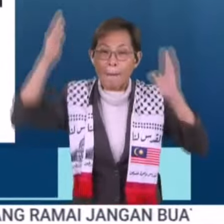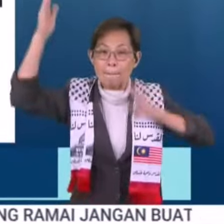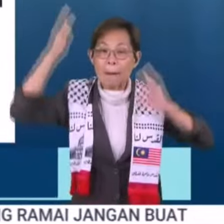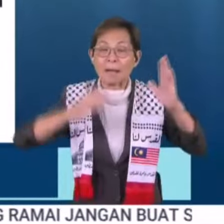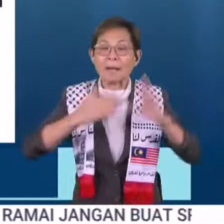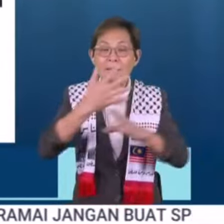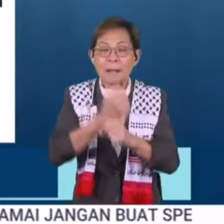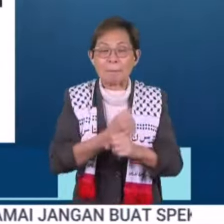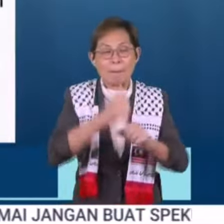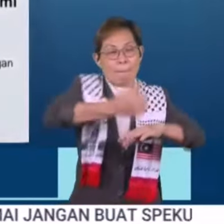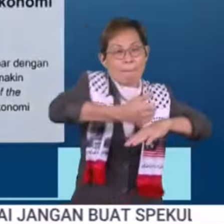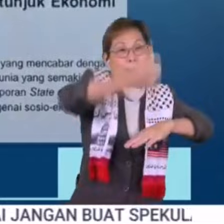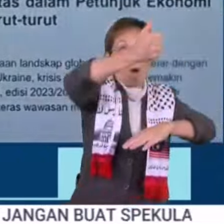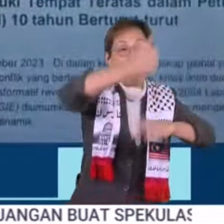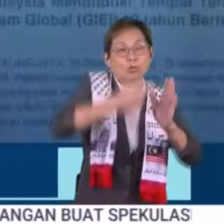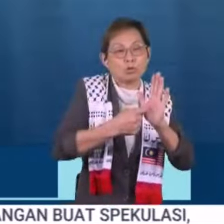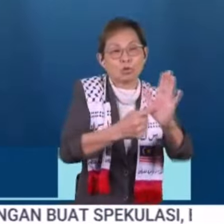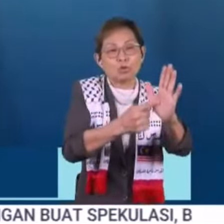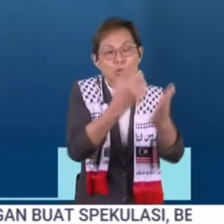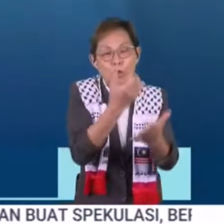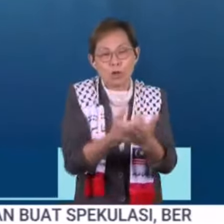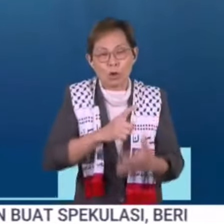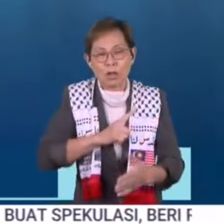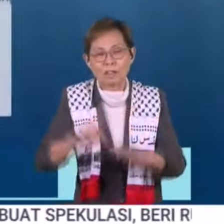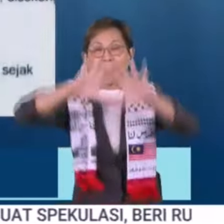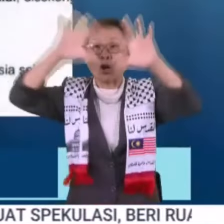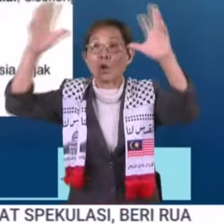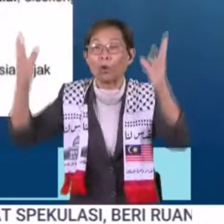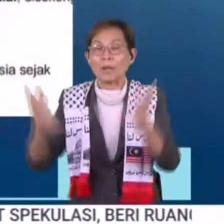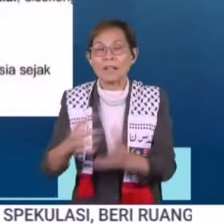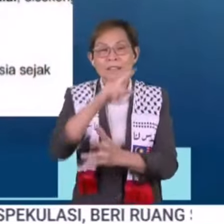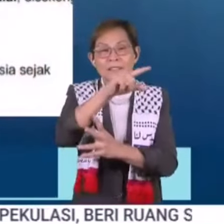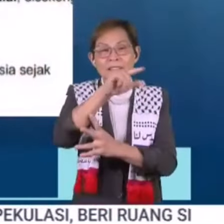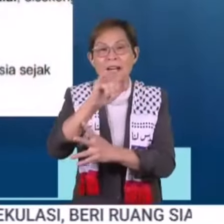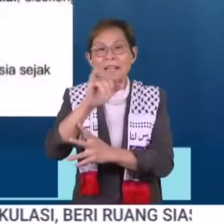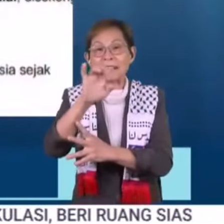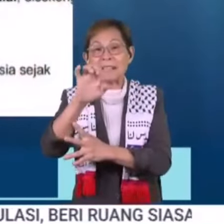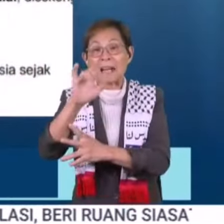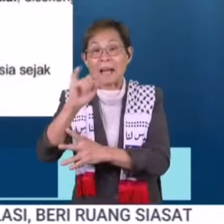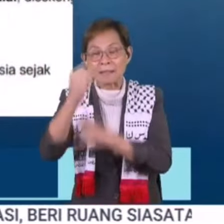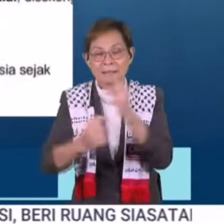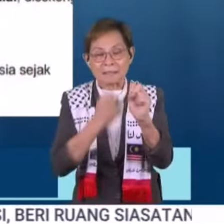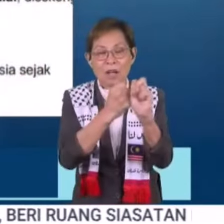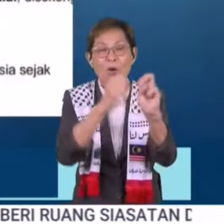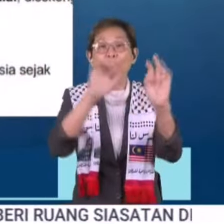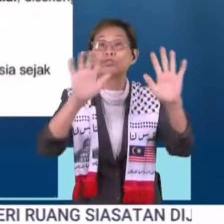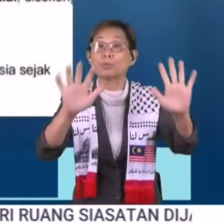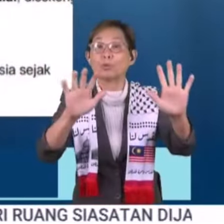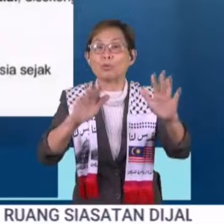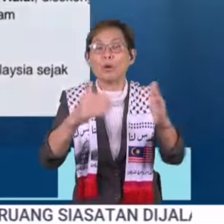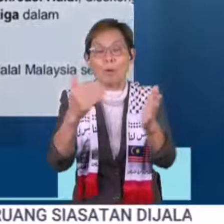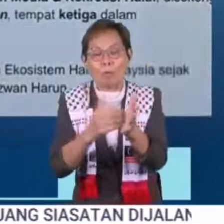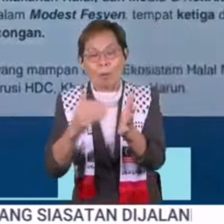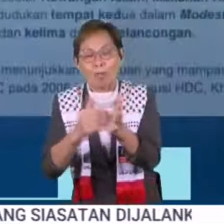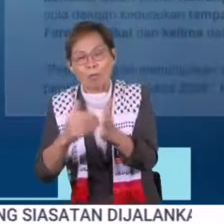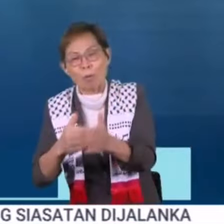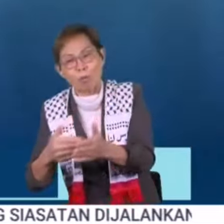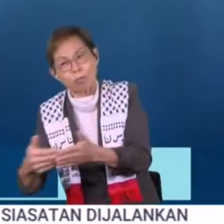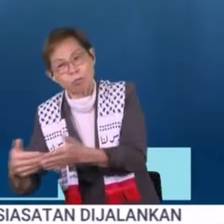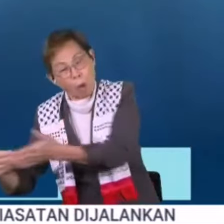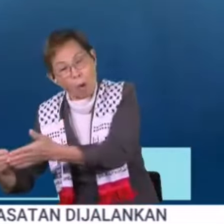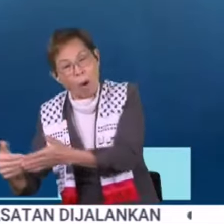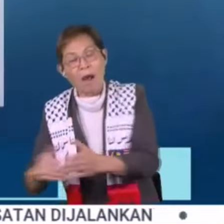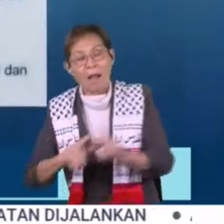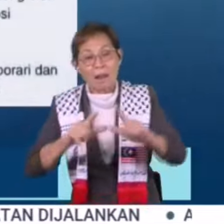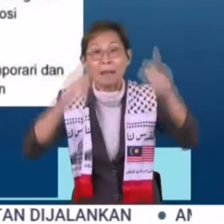Malaysia menduduki tempat teratas dalam petunjuk ekonomi Islam Global GIEI untuk tahun ke-10 berturut-turut. Ia meletakkan Malaysia